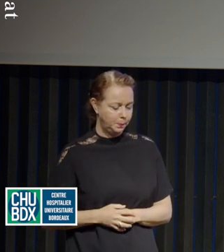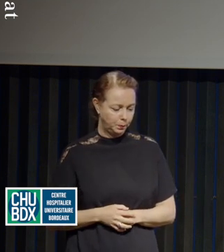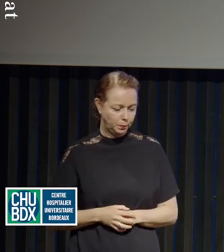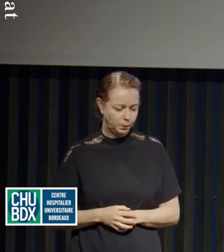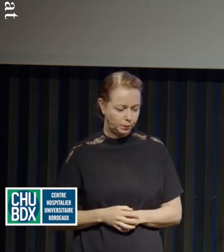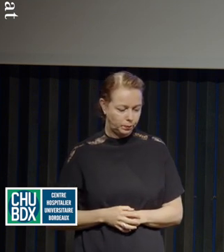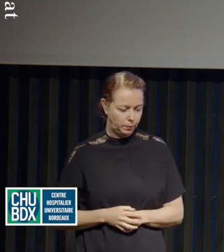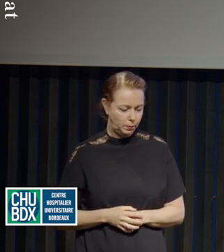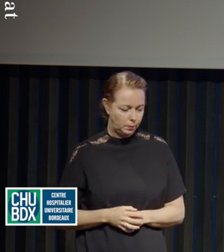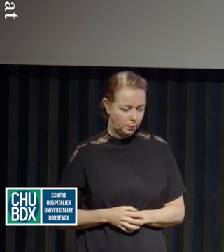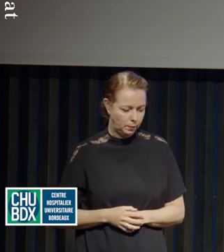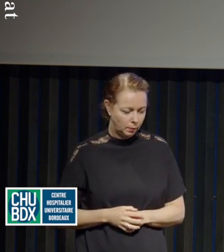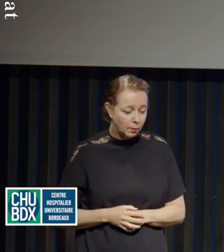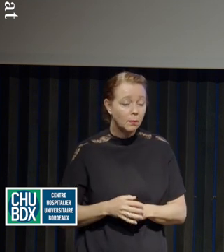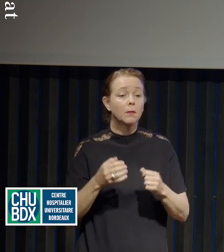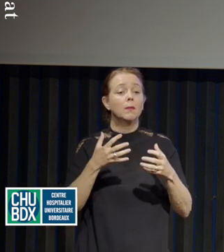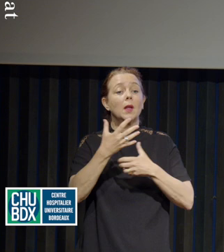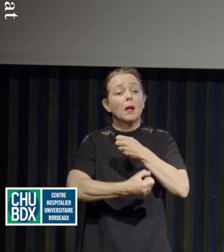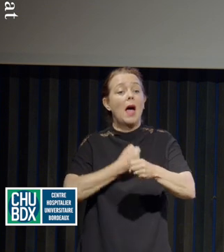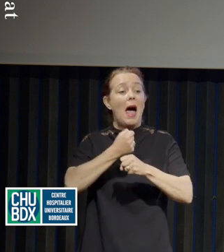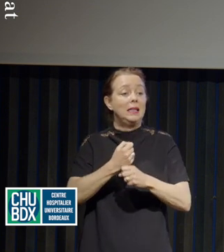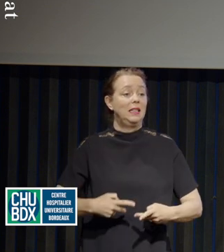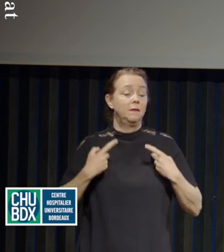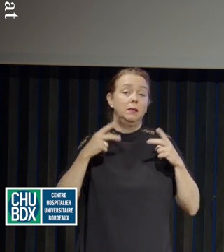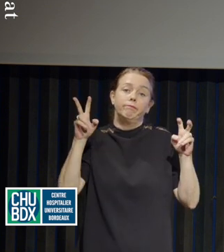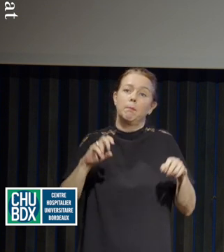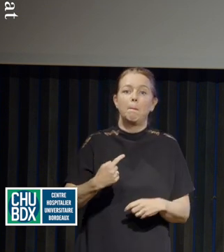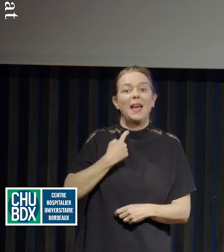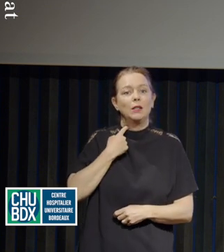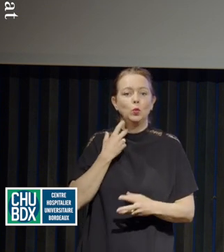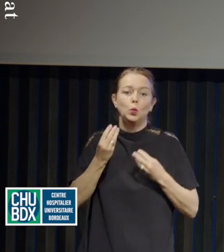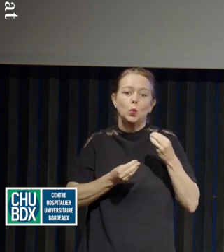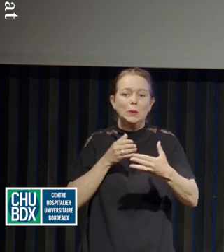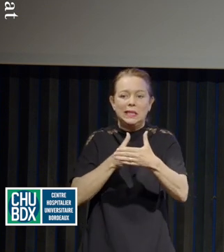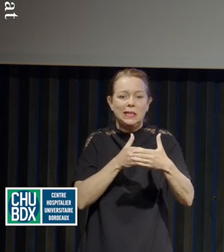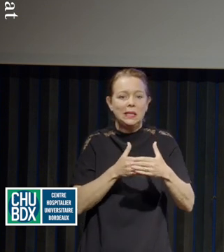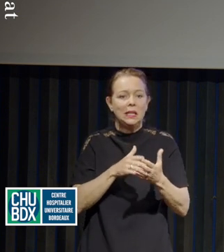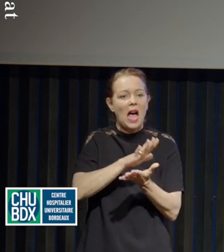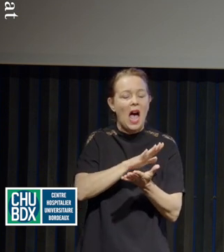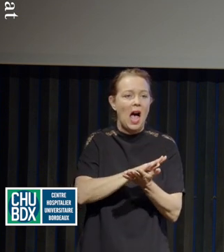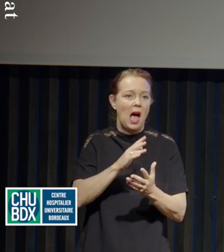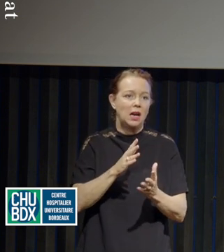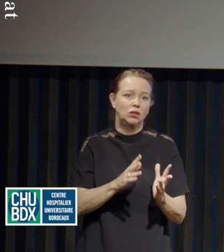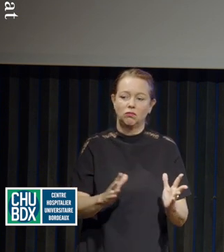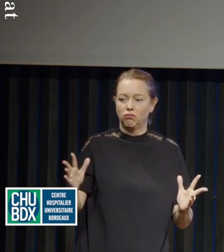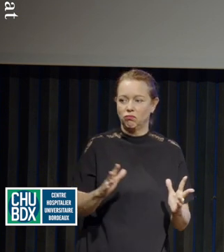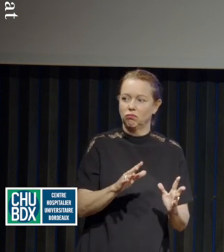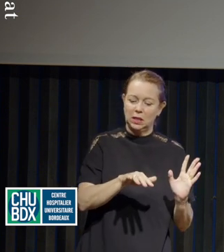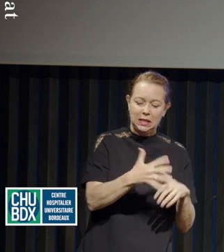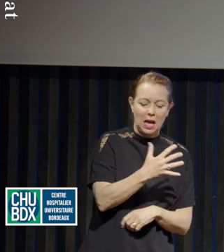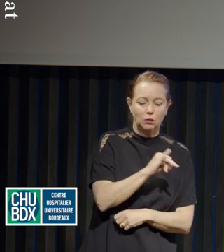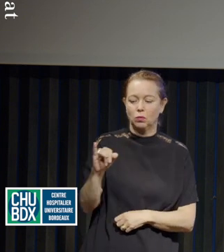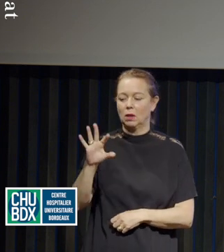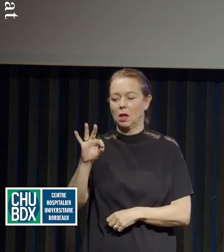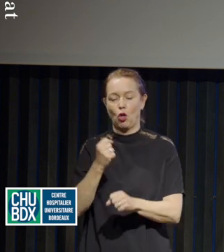la majorité de ces années de vie entravées ou perdues se situent dans des tranches d'âge qui vont de 15 à